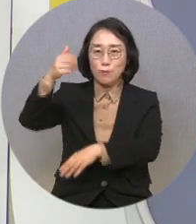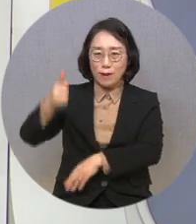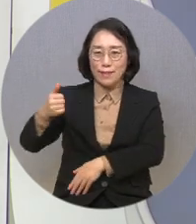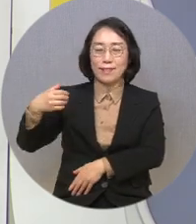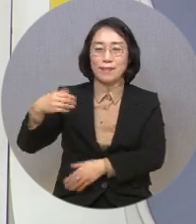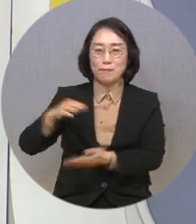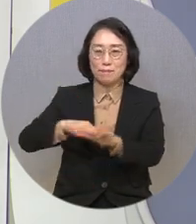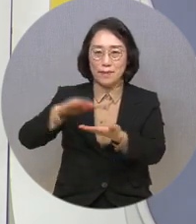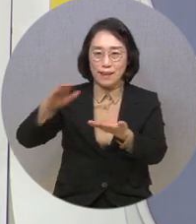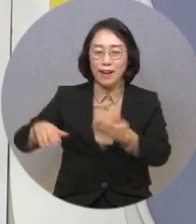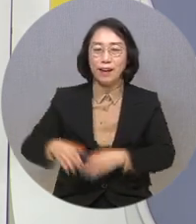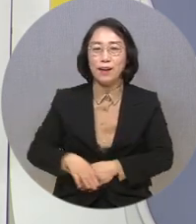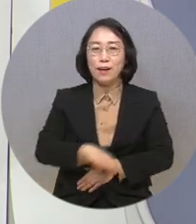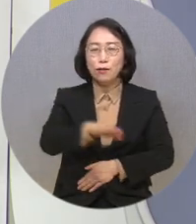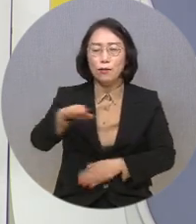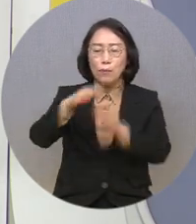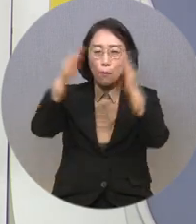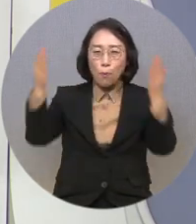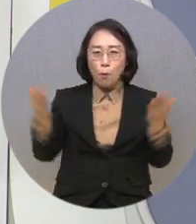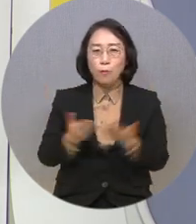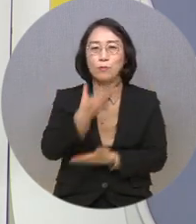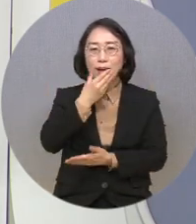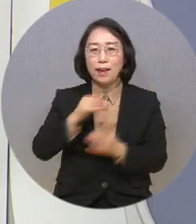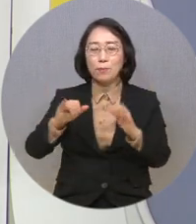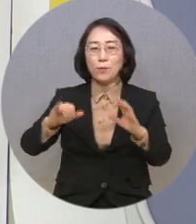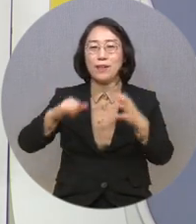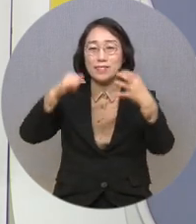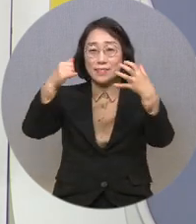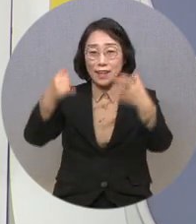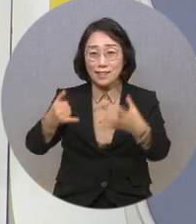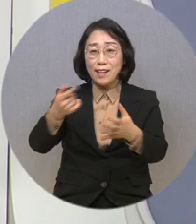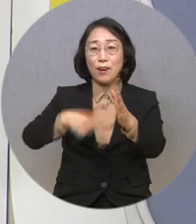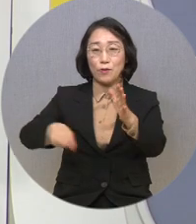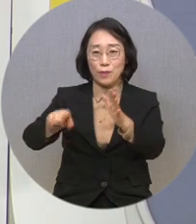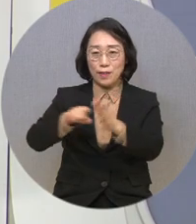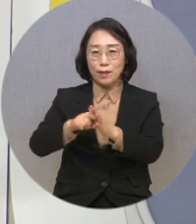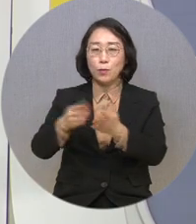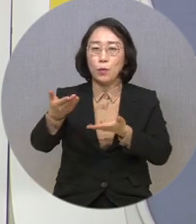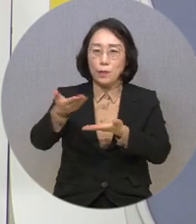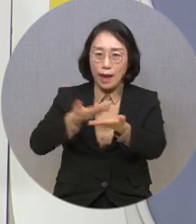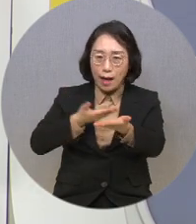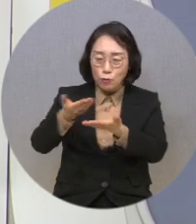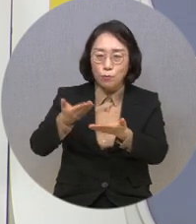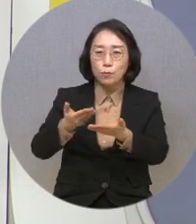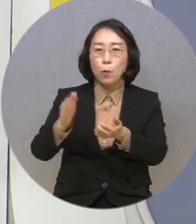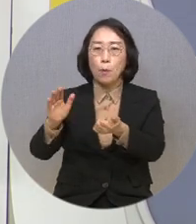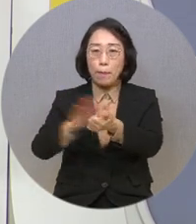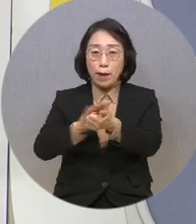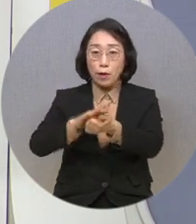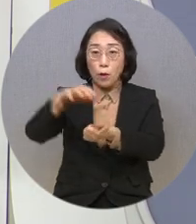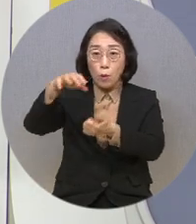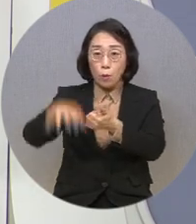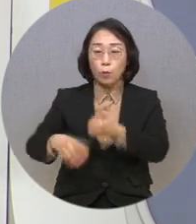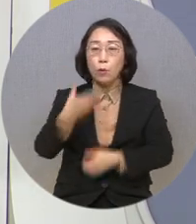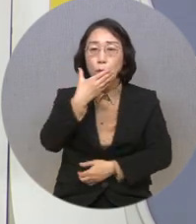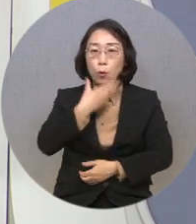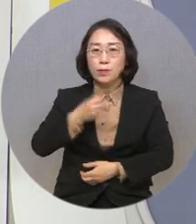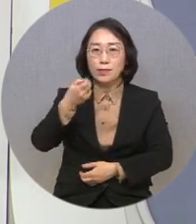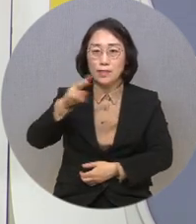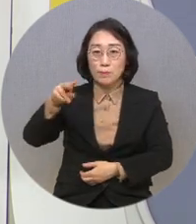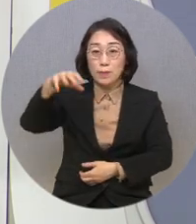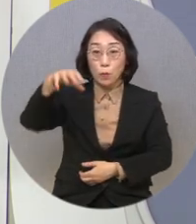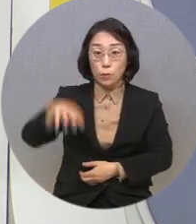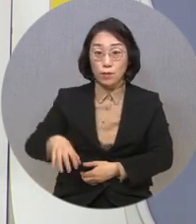이렇게 우리 모두가 행복한 세상을 위한 방송, 그리고 나눔과 배려가 살아 숨쉬는 이곳 복지TV